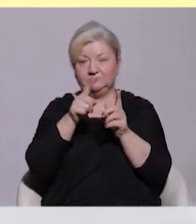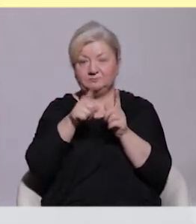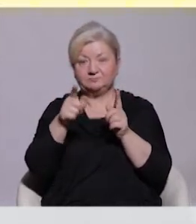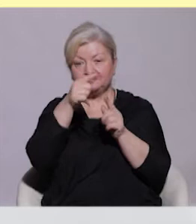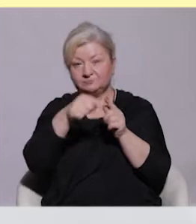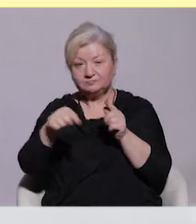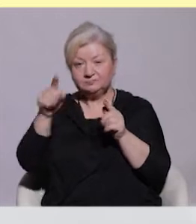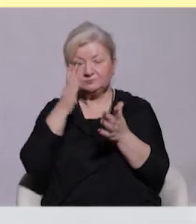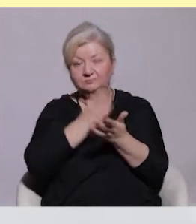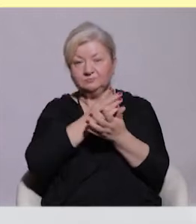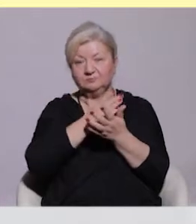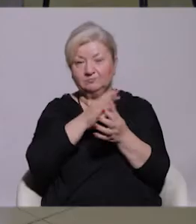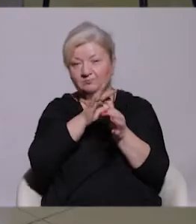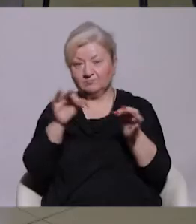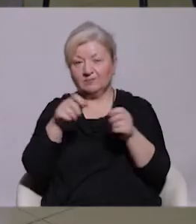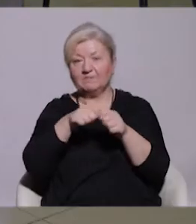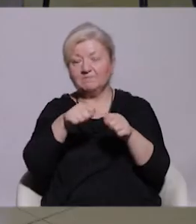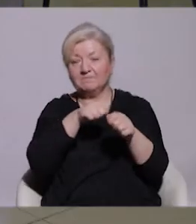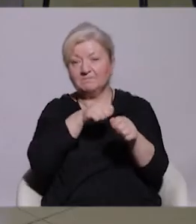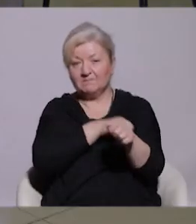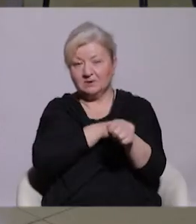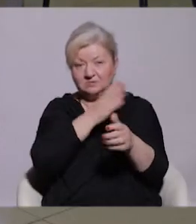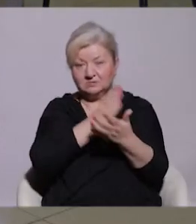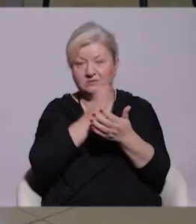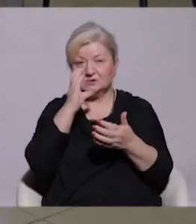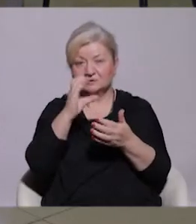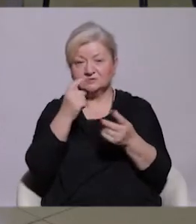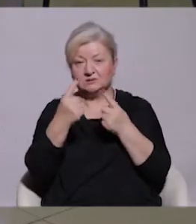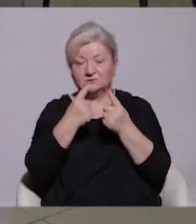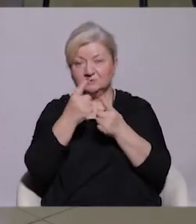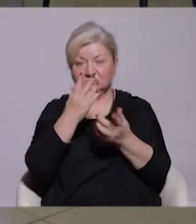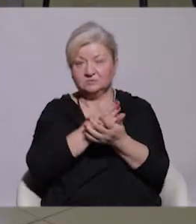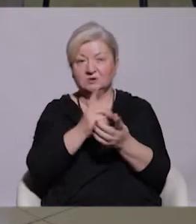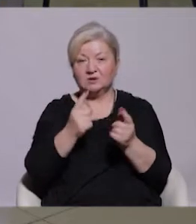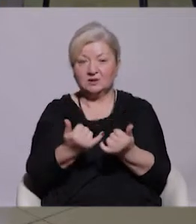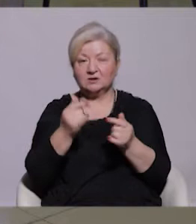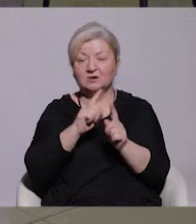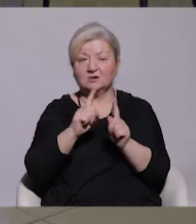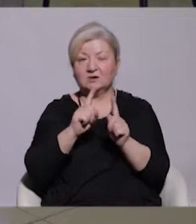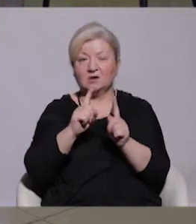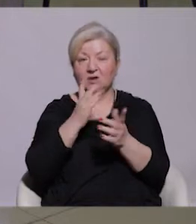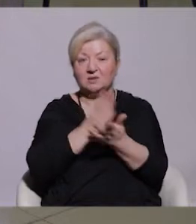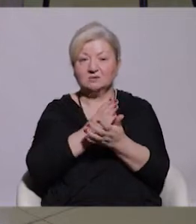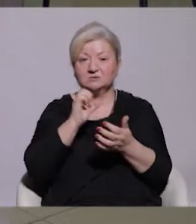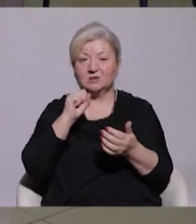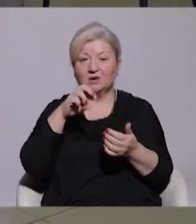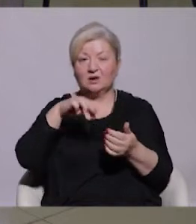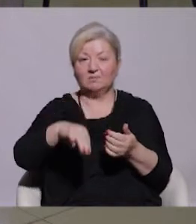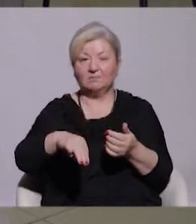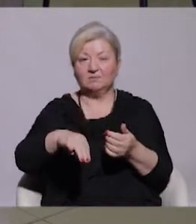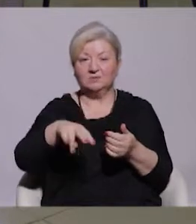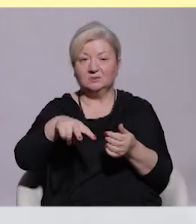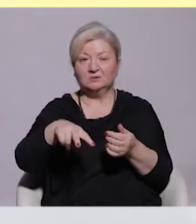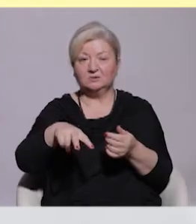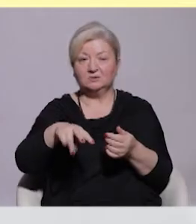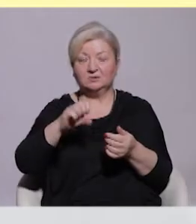სიგრძეა ეს, განზომილება მეტრები იქნება სიერთეულებში. ეხლა რა არის ამპლიტუდა? ამპლიტუდა